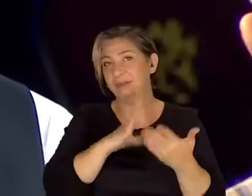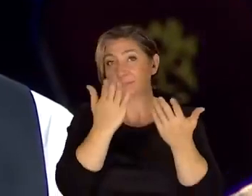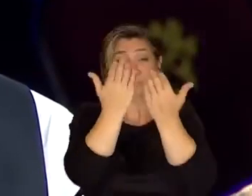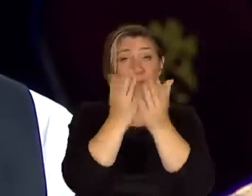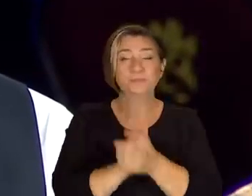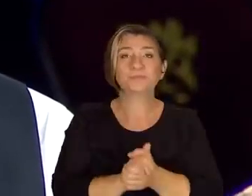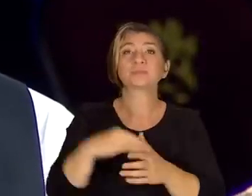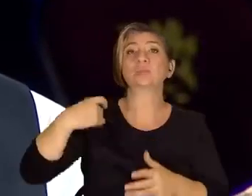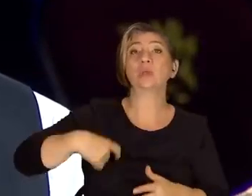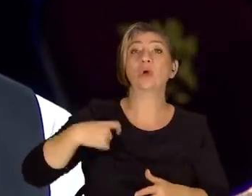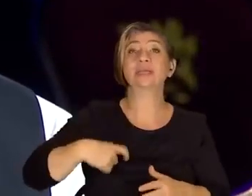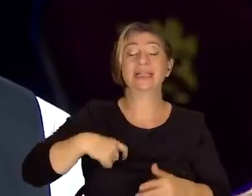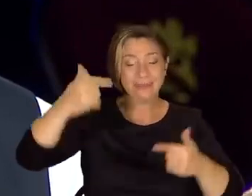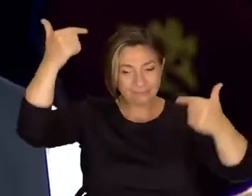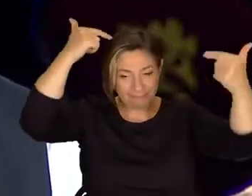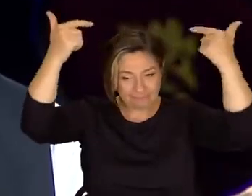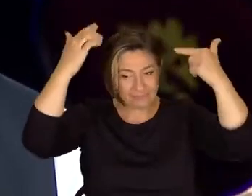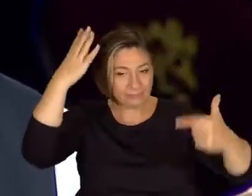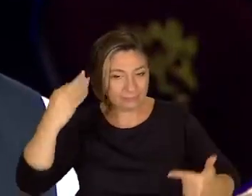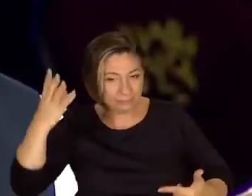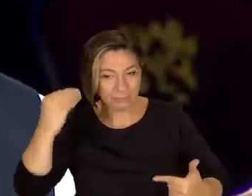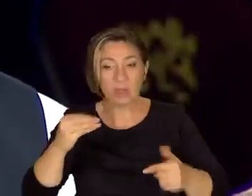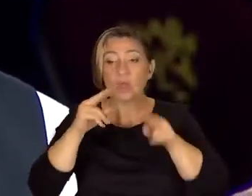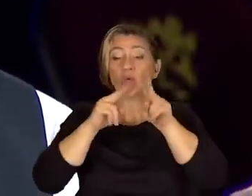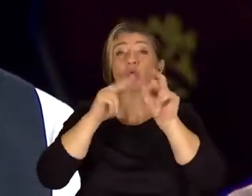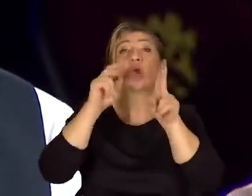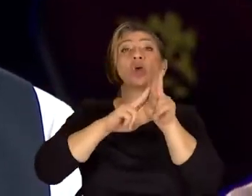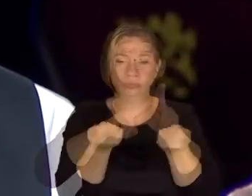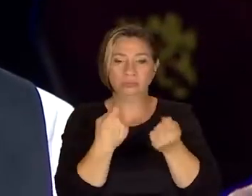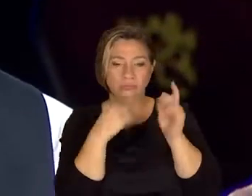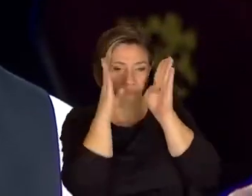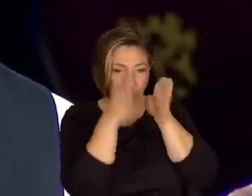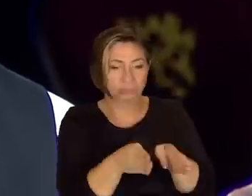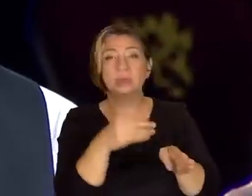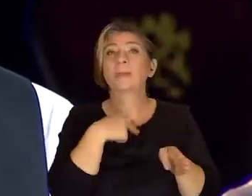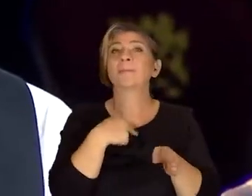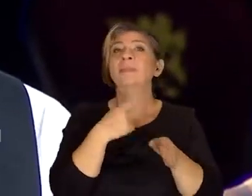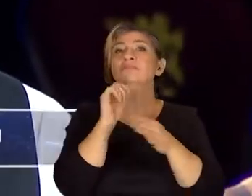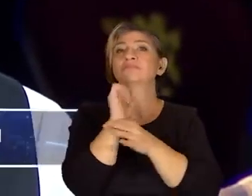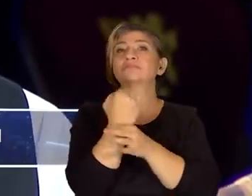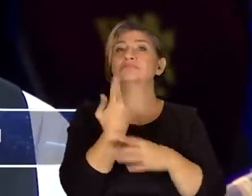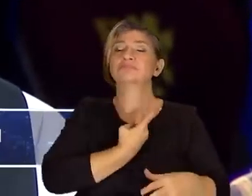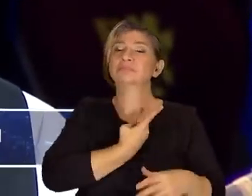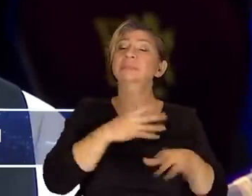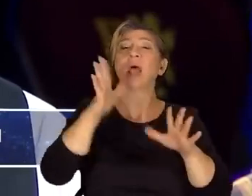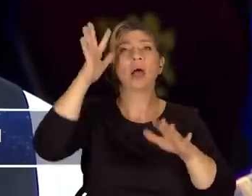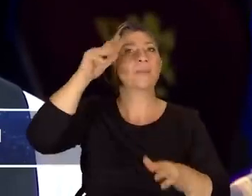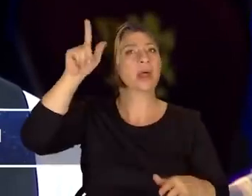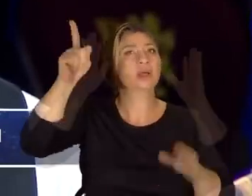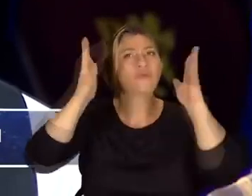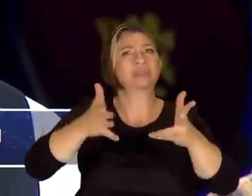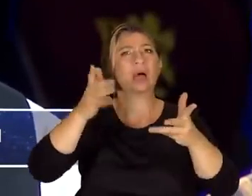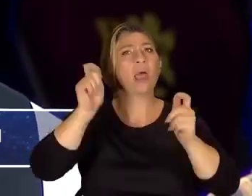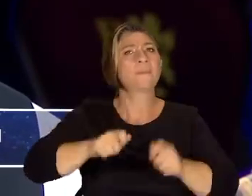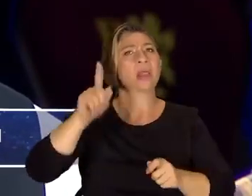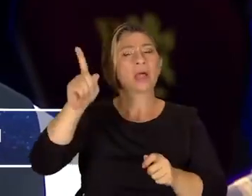Evet, özellikle saç ekiminde ve saç dökülmesinde kök hücre tekniğini kullanıyorum. Bu benim kullandığım bir yöntem değil. Amerika'da yoğun